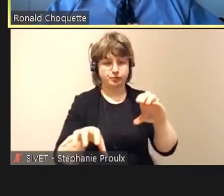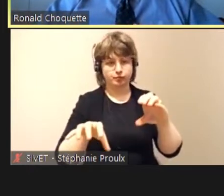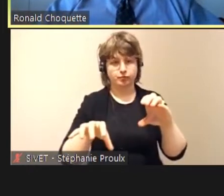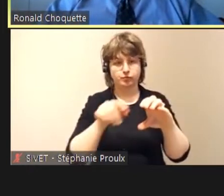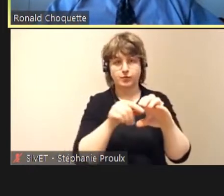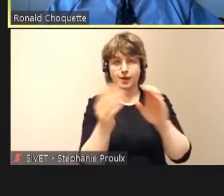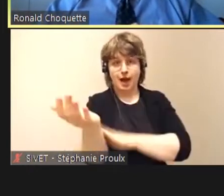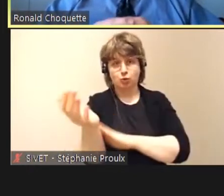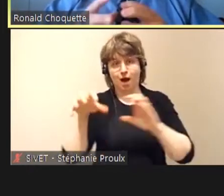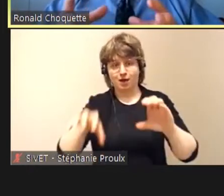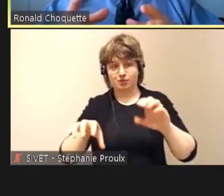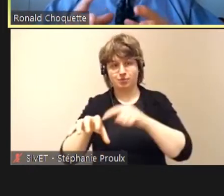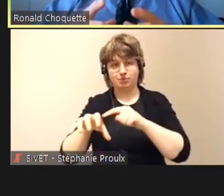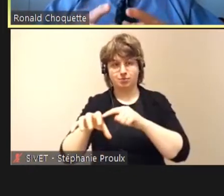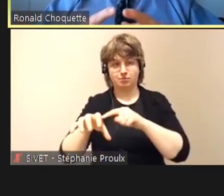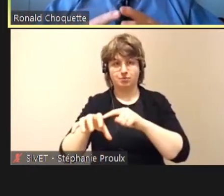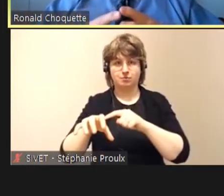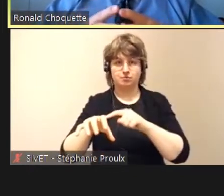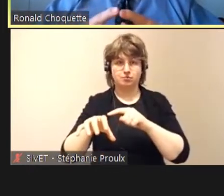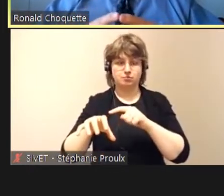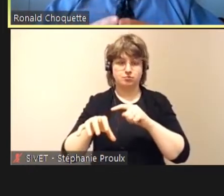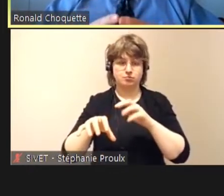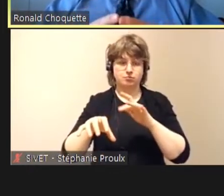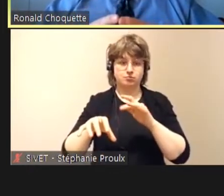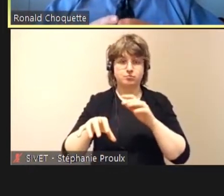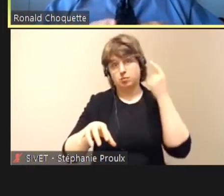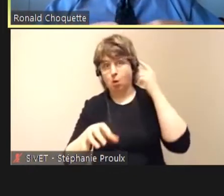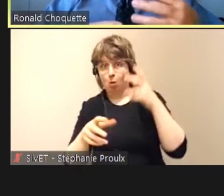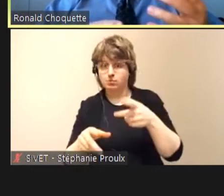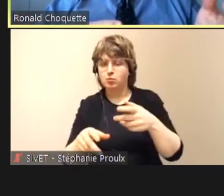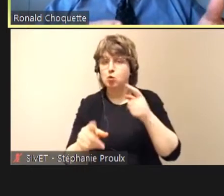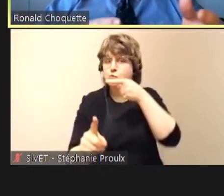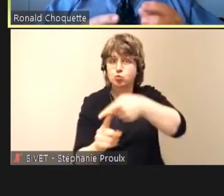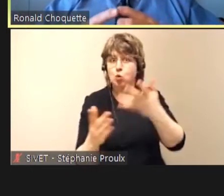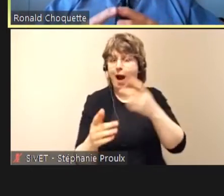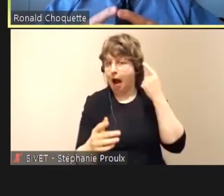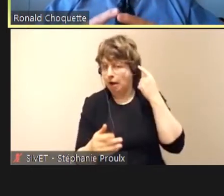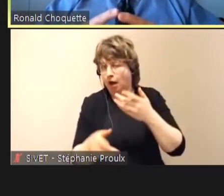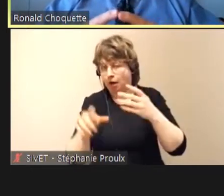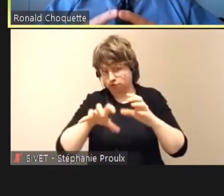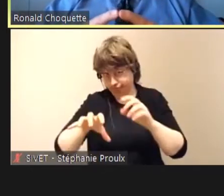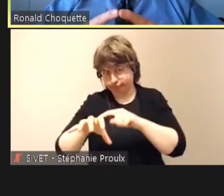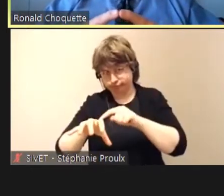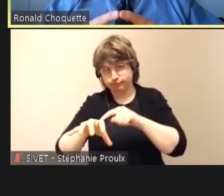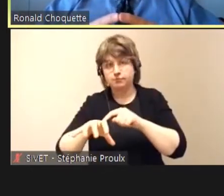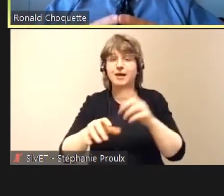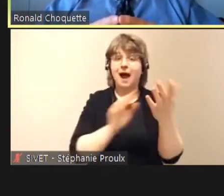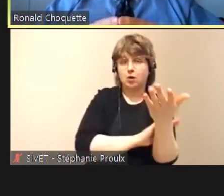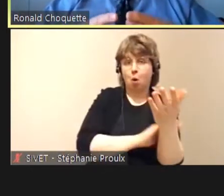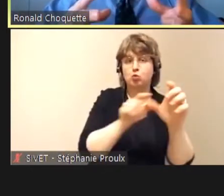de droite qui est vraiment la partie pour entendre. Et à gauche, vous avez ce qu'on appelle